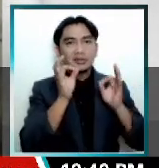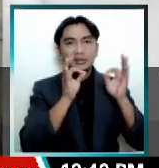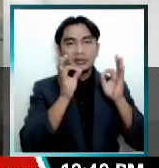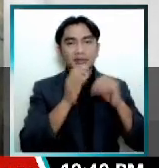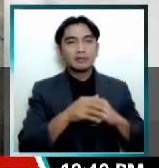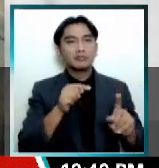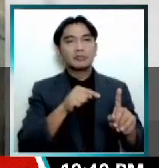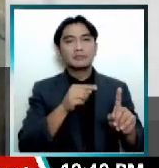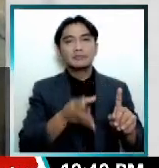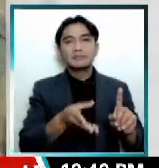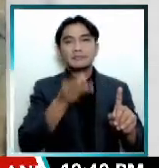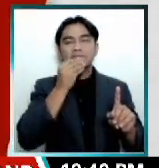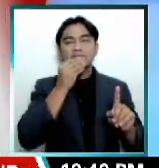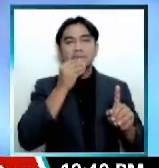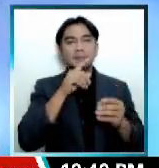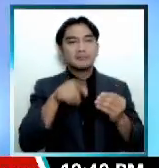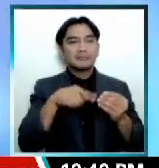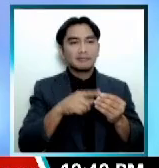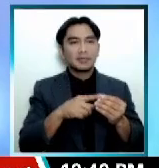makaharap sa kaukulang reklamo.